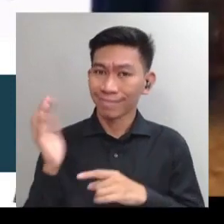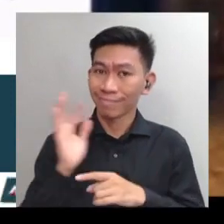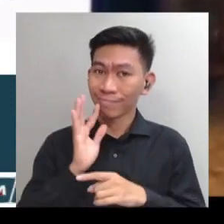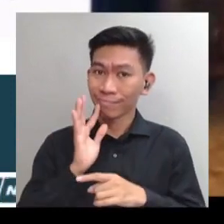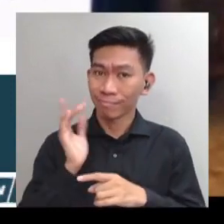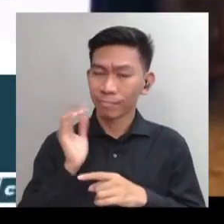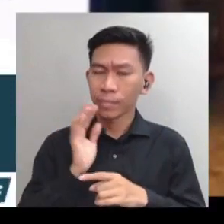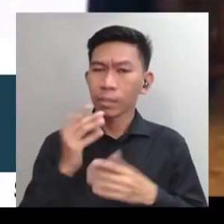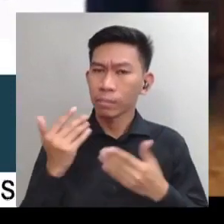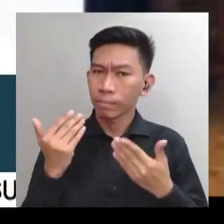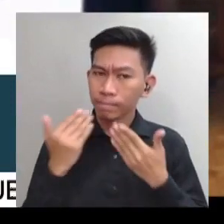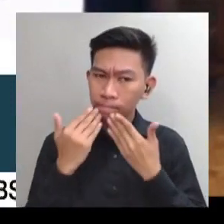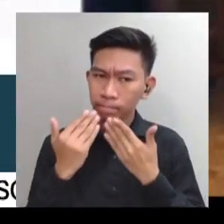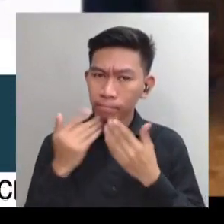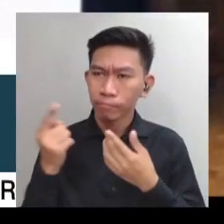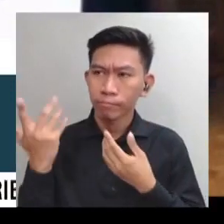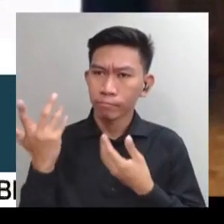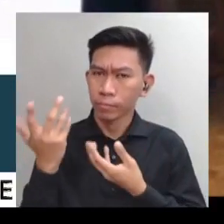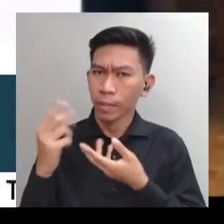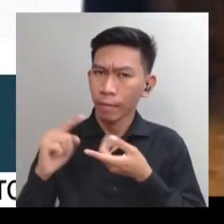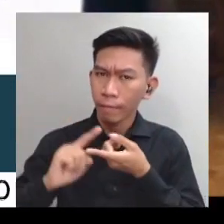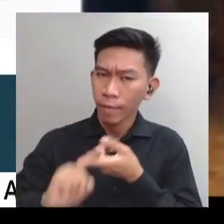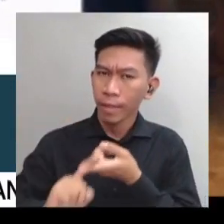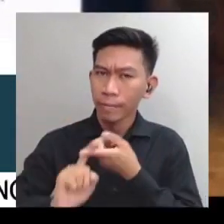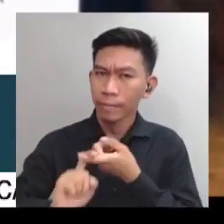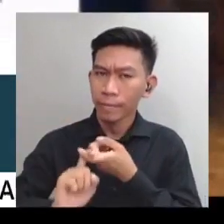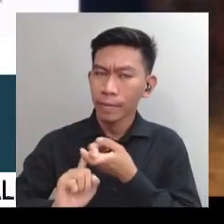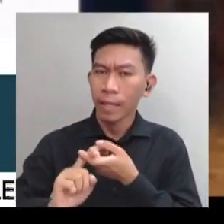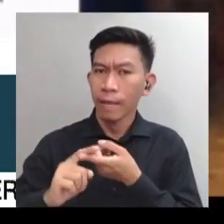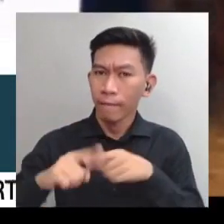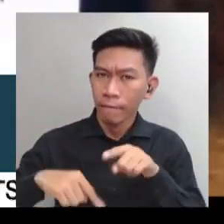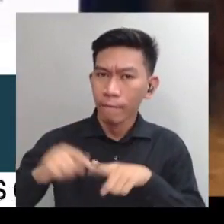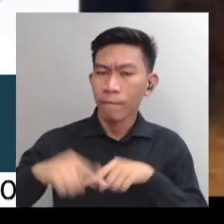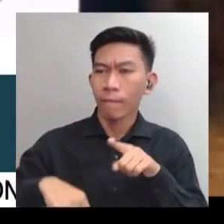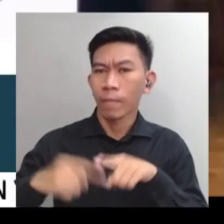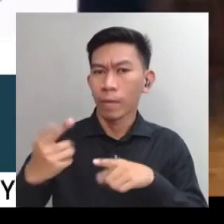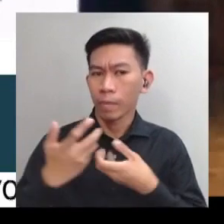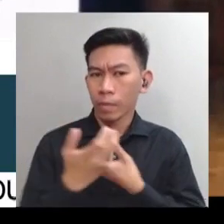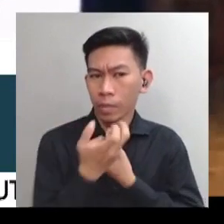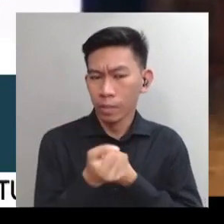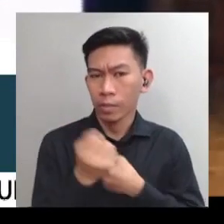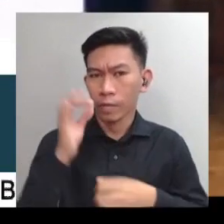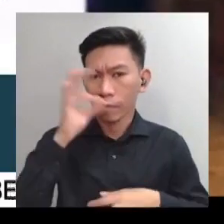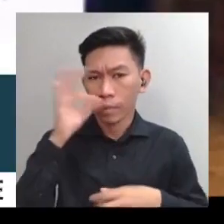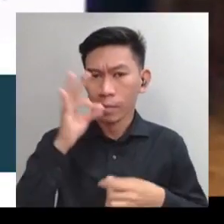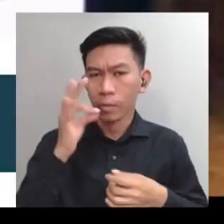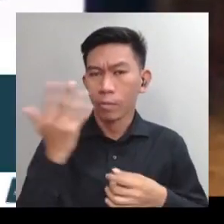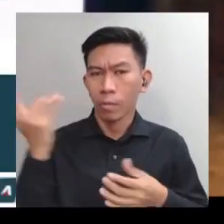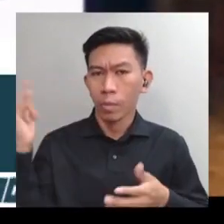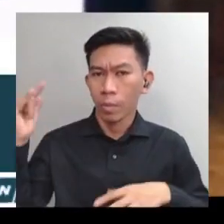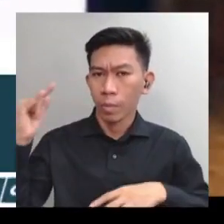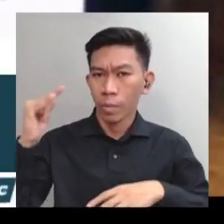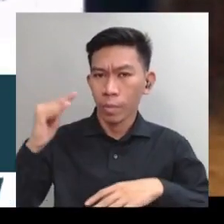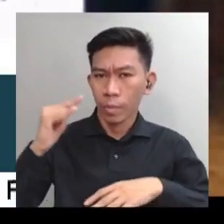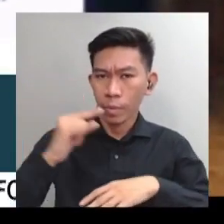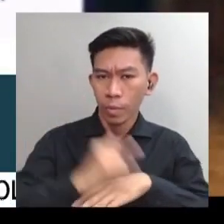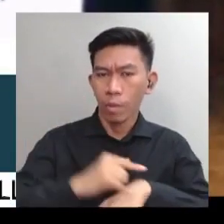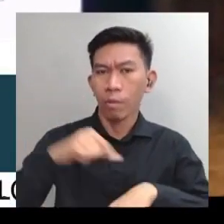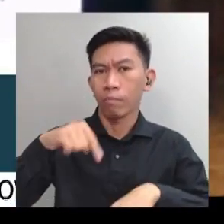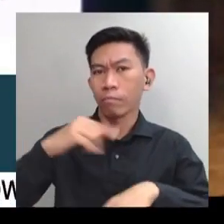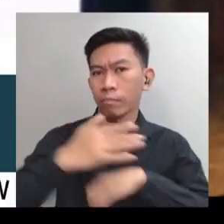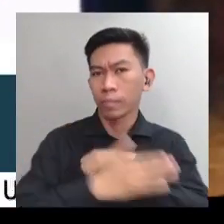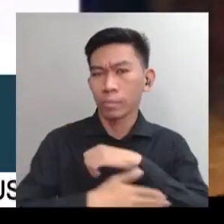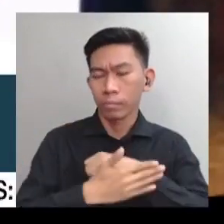nila sa ating mga Pilipino na nagpunta dito at nagpursige at nag-contribute na